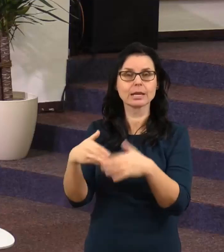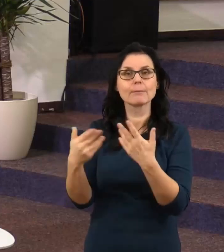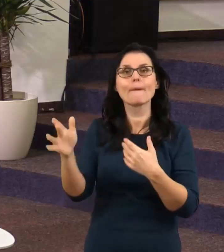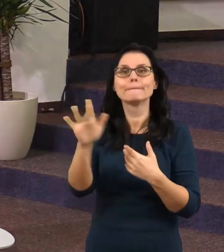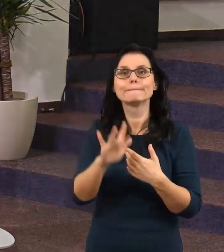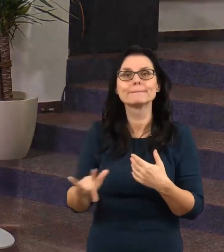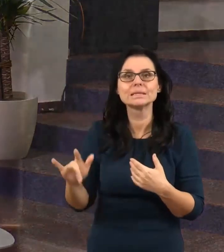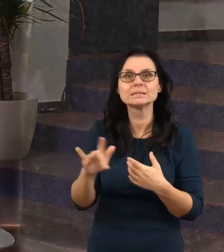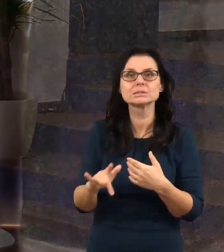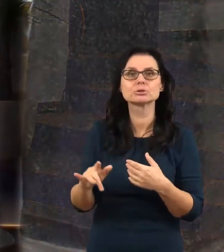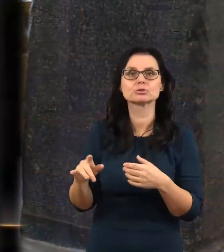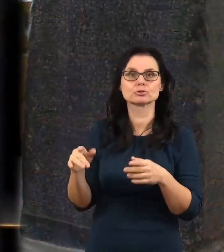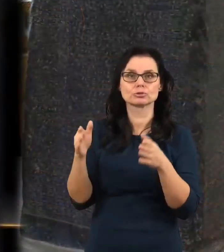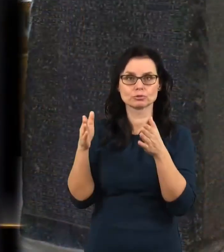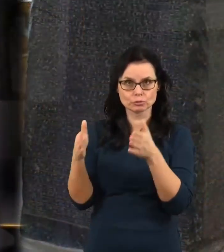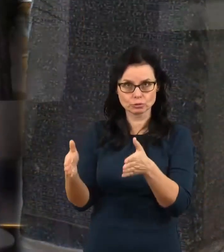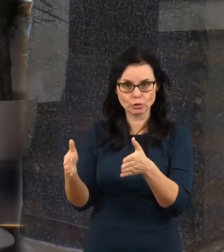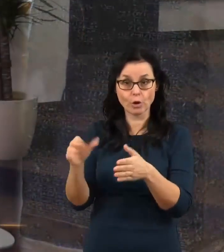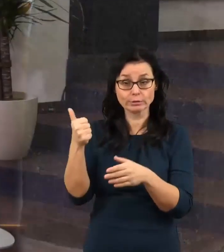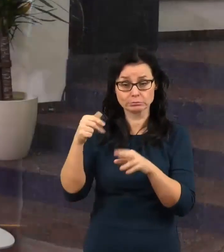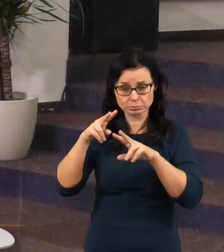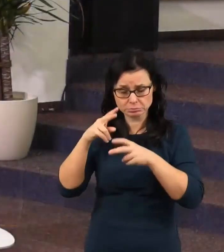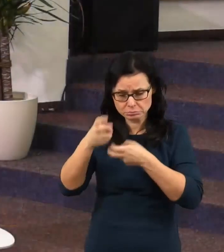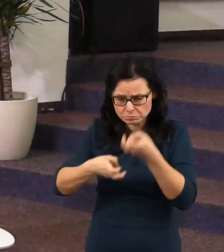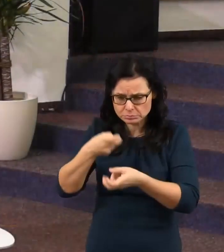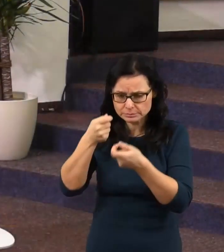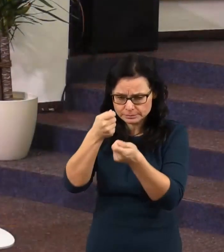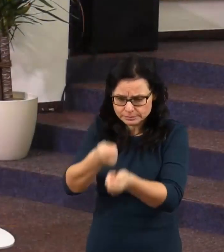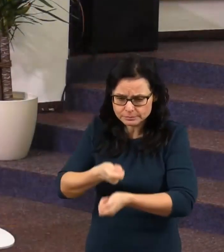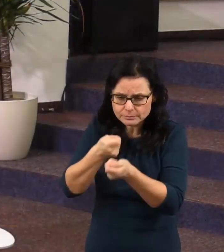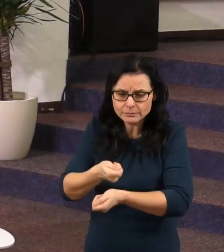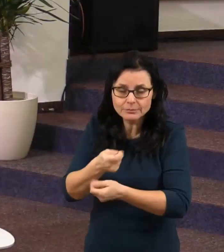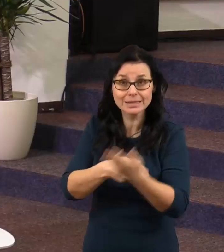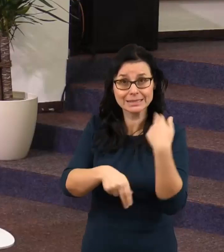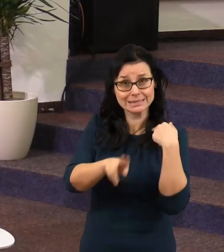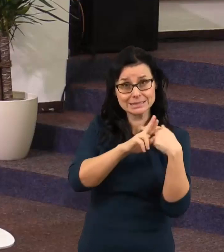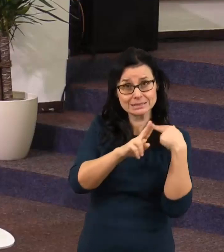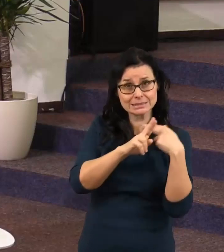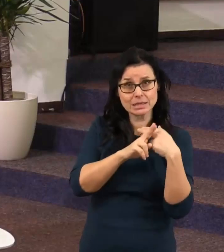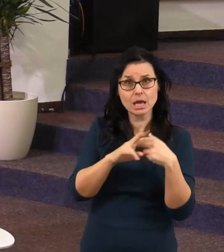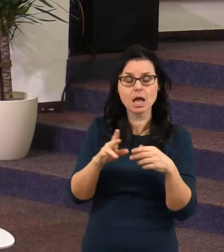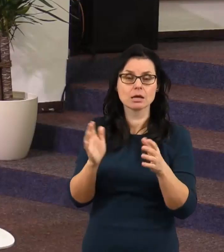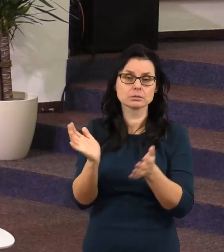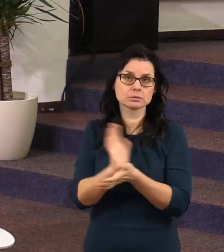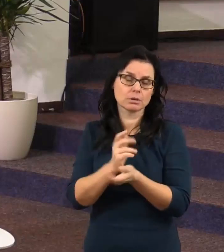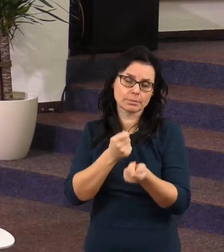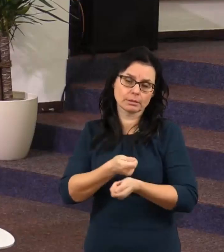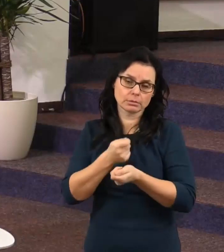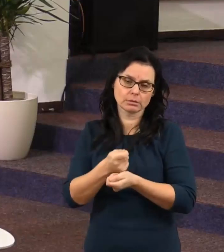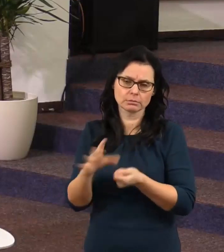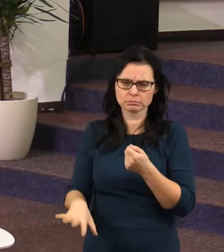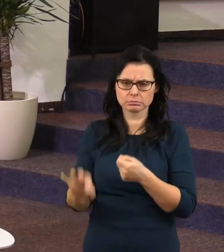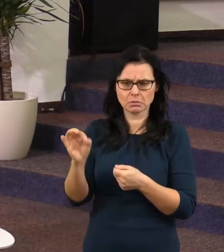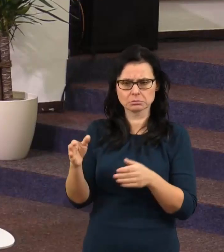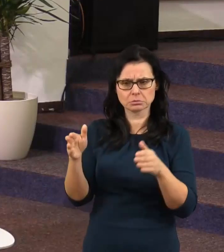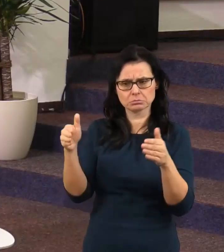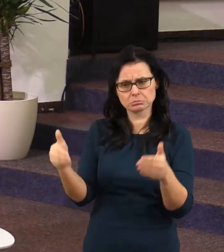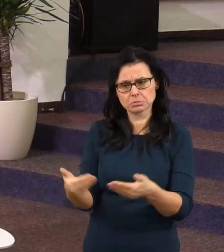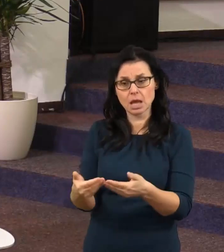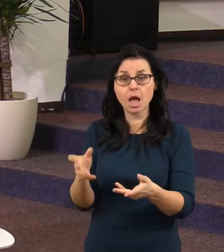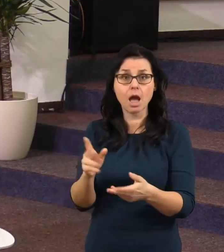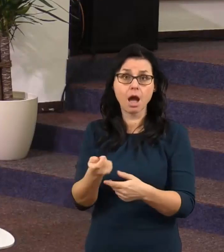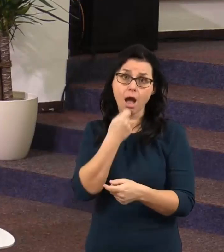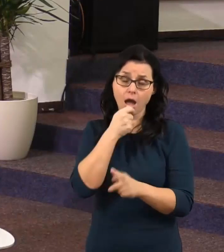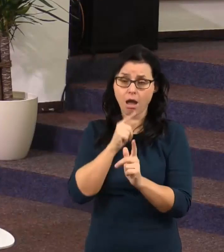z archeologů na návštěvě jistého zemědělce našel takové korytku, kde krměl